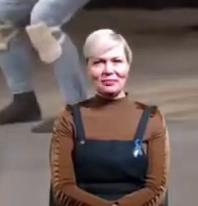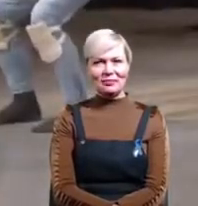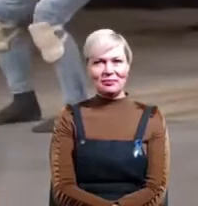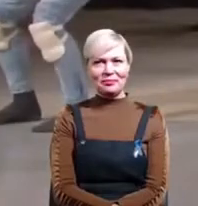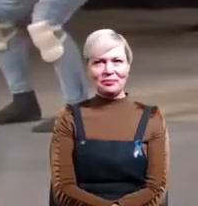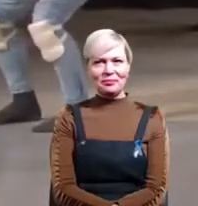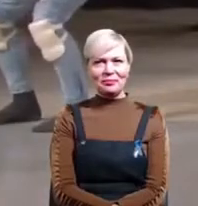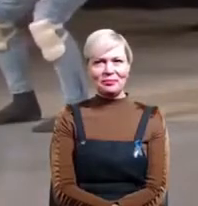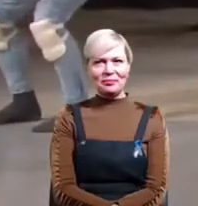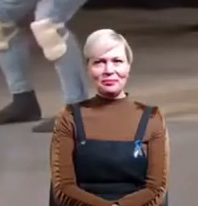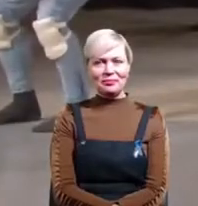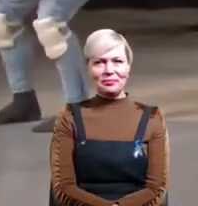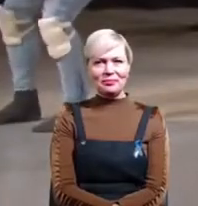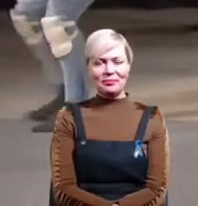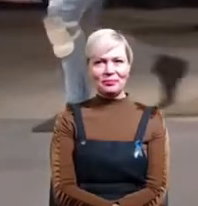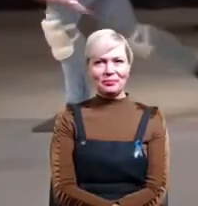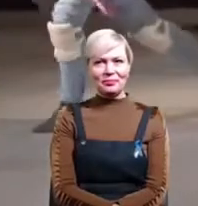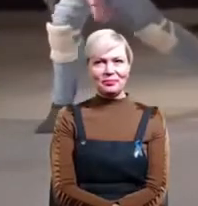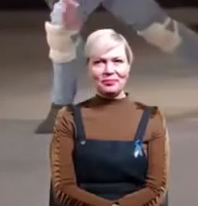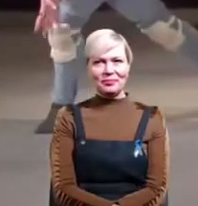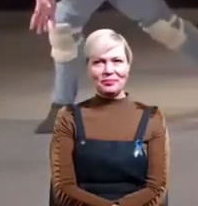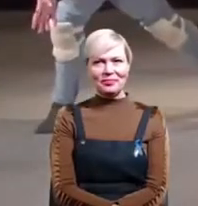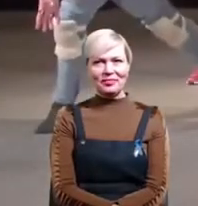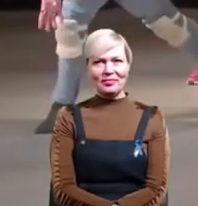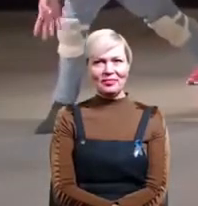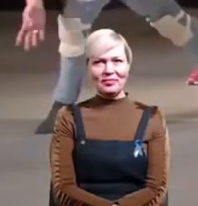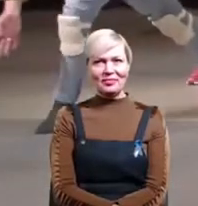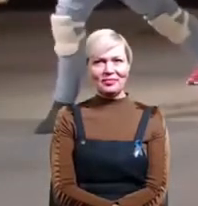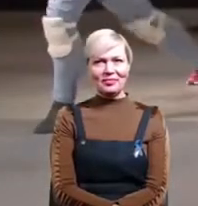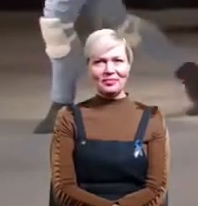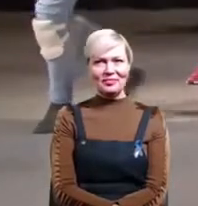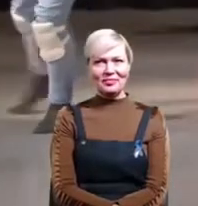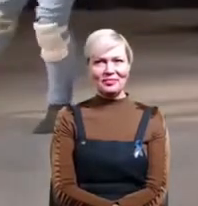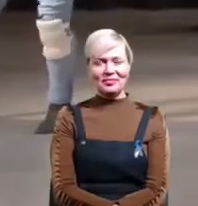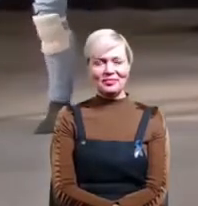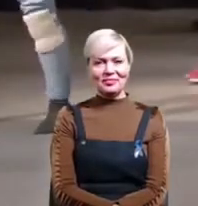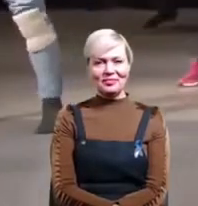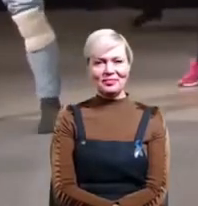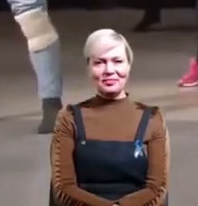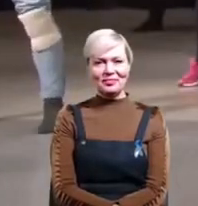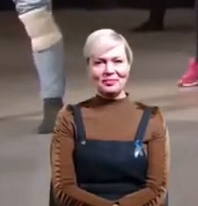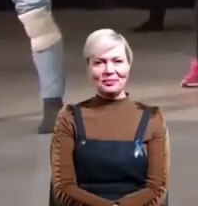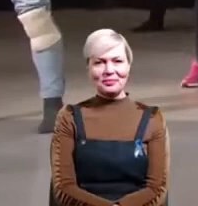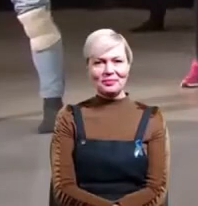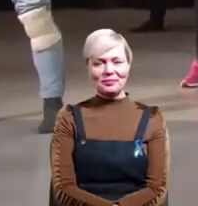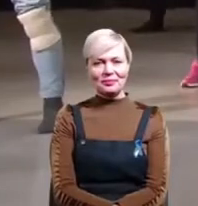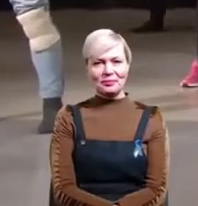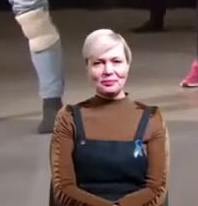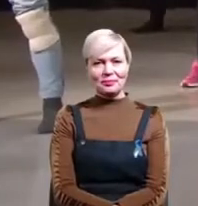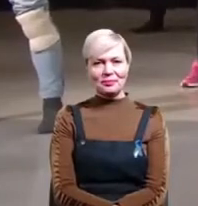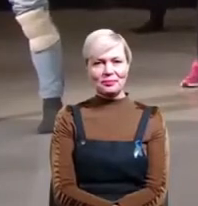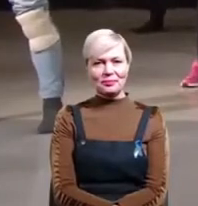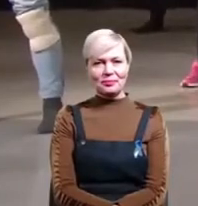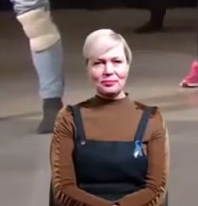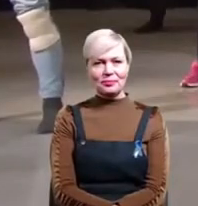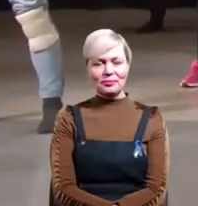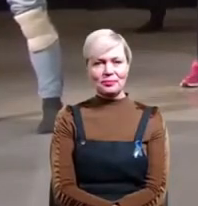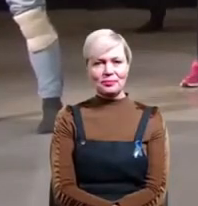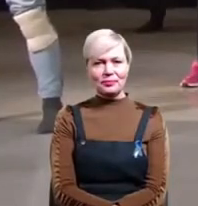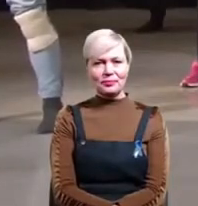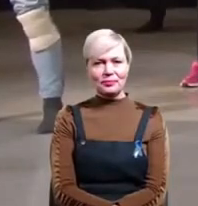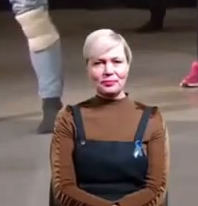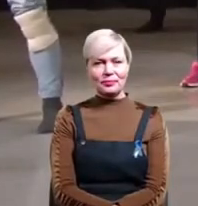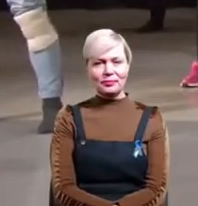Обнять. Дальше сброс за ногой назад и ронд, упасть,